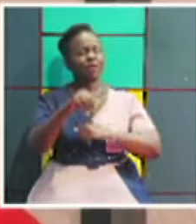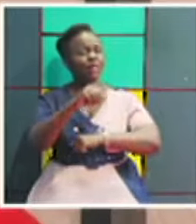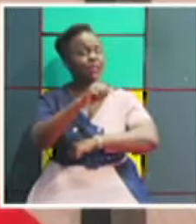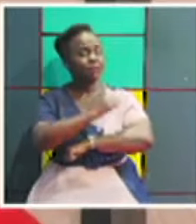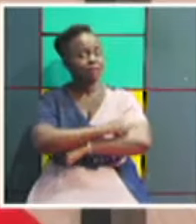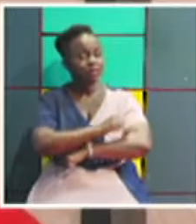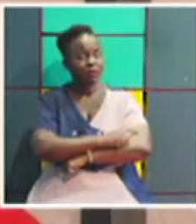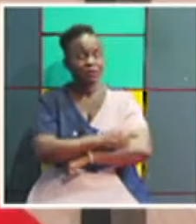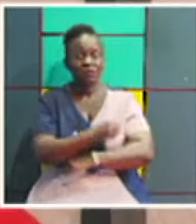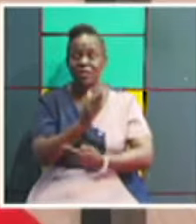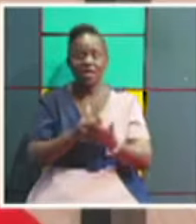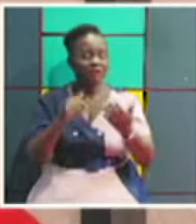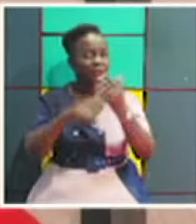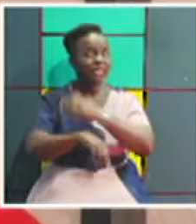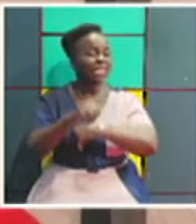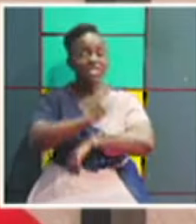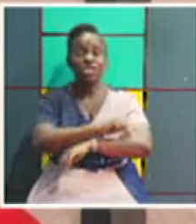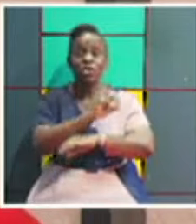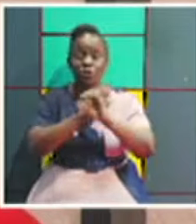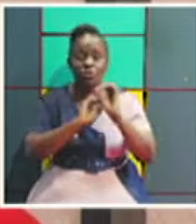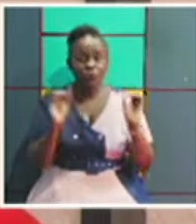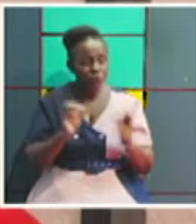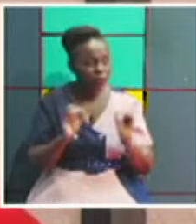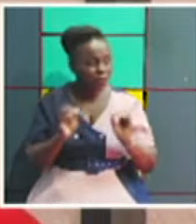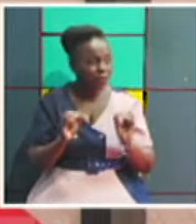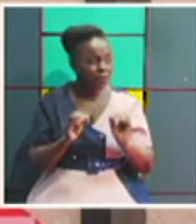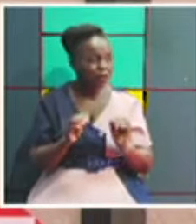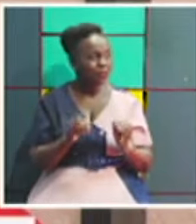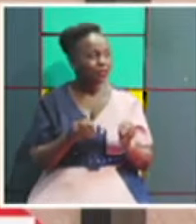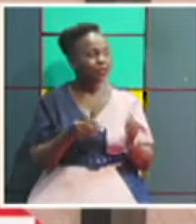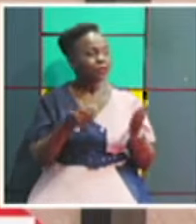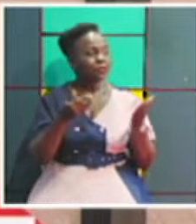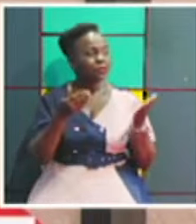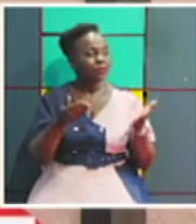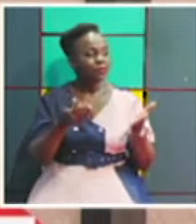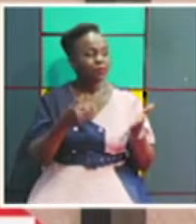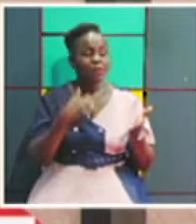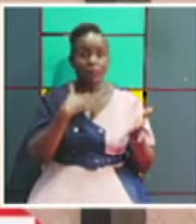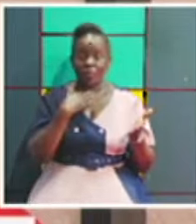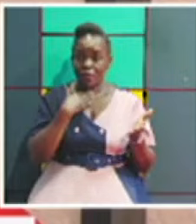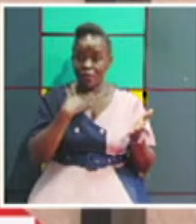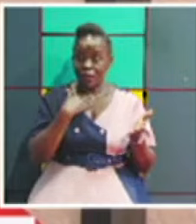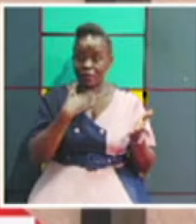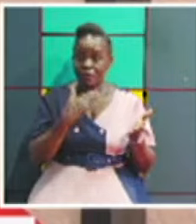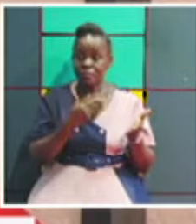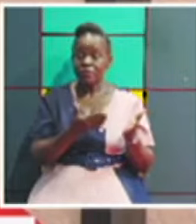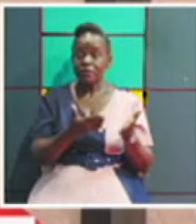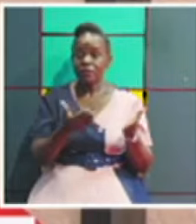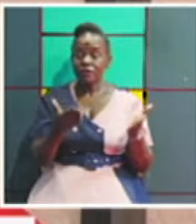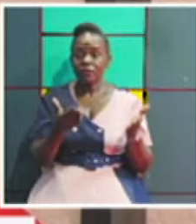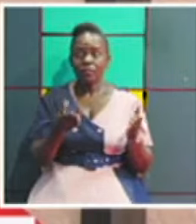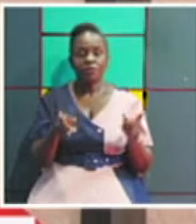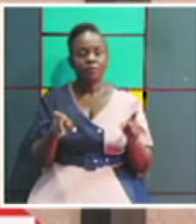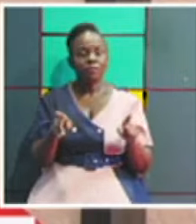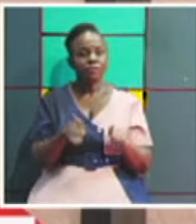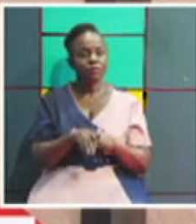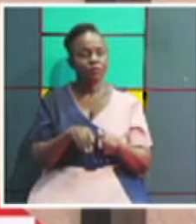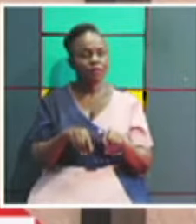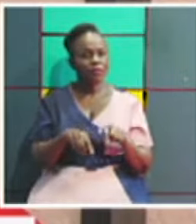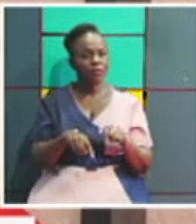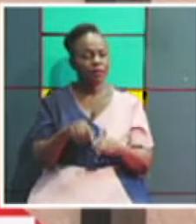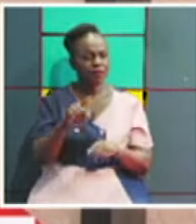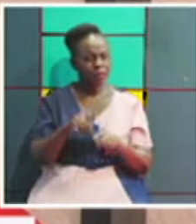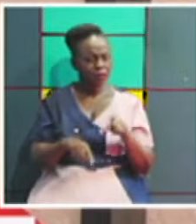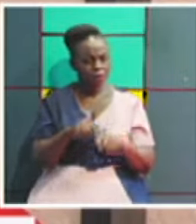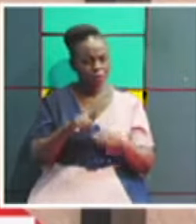the electors for voting him year in, year out. Blame the party called NRM for fronting